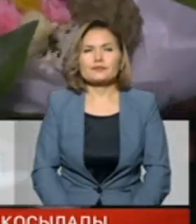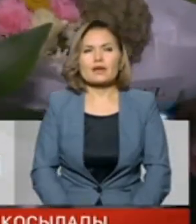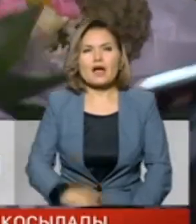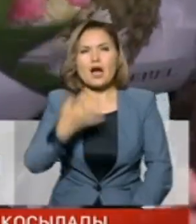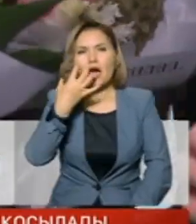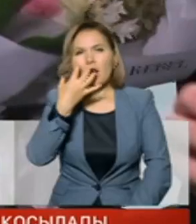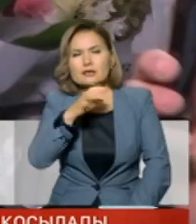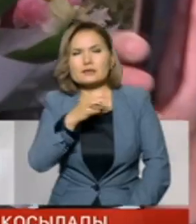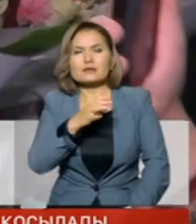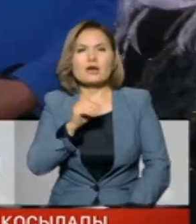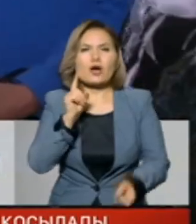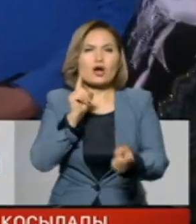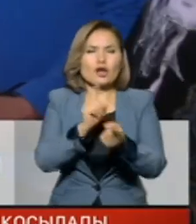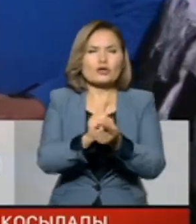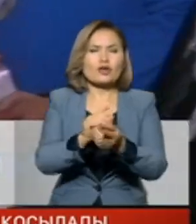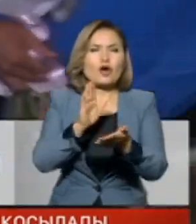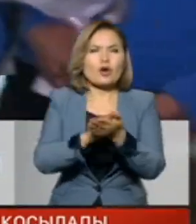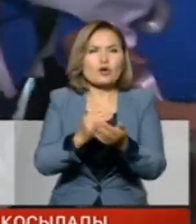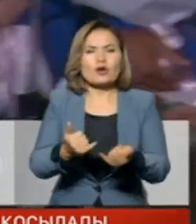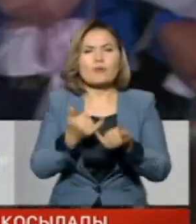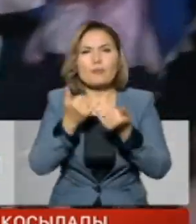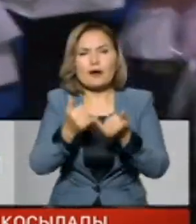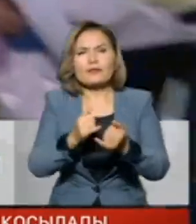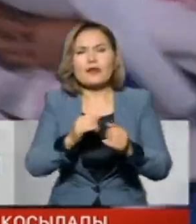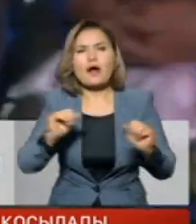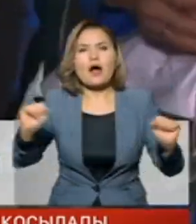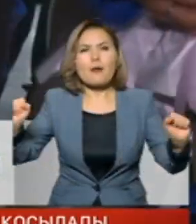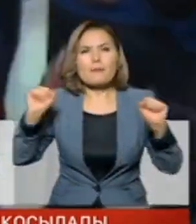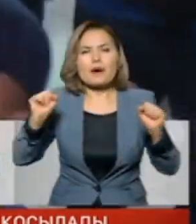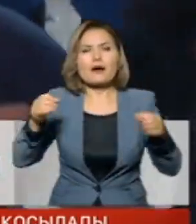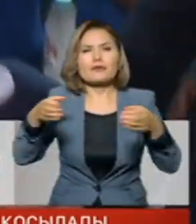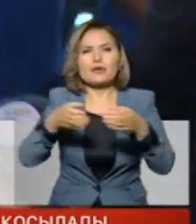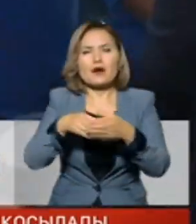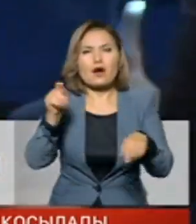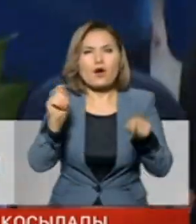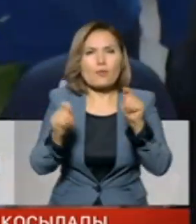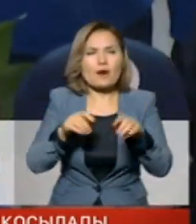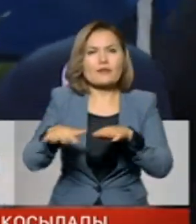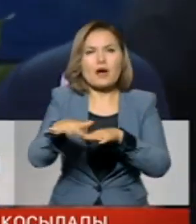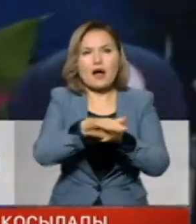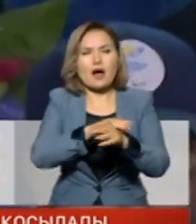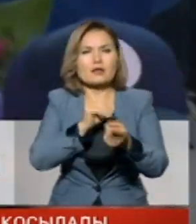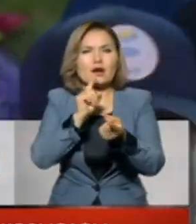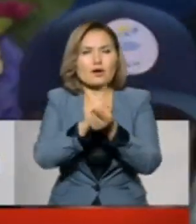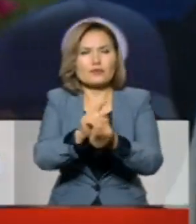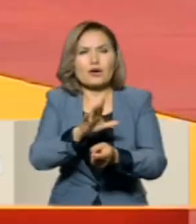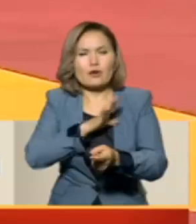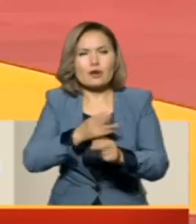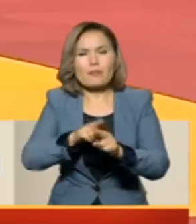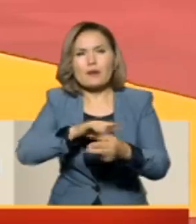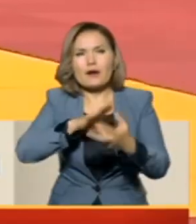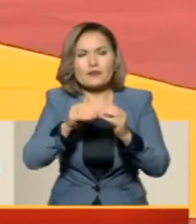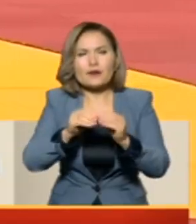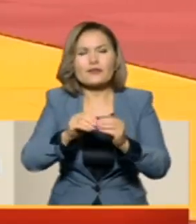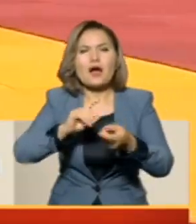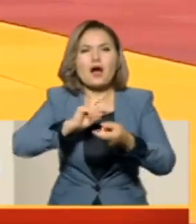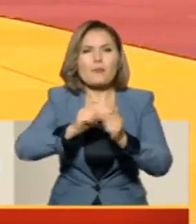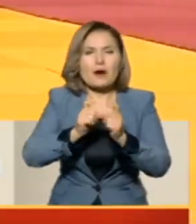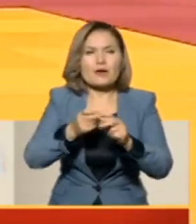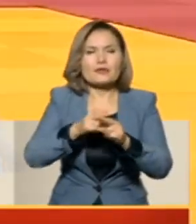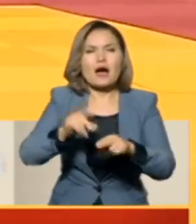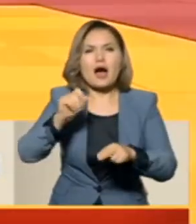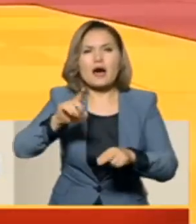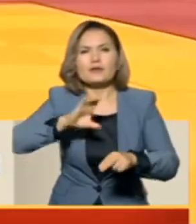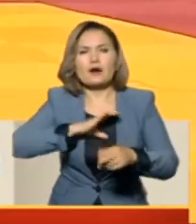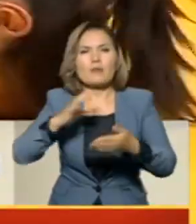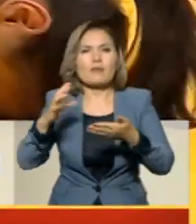Класс, құрмет пен қошемет. Паралимпиада жеңімпаздарын жиналғандар осылай қарсалды. Көптің арасында паразидодан алтын